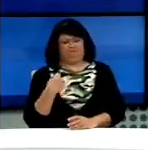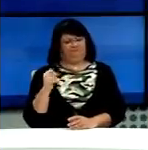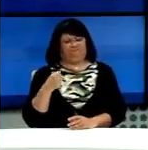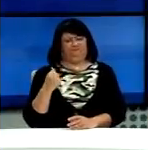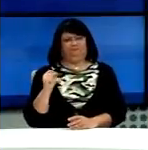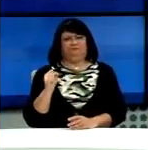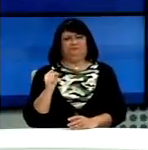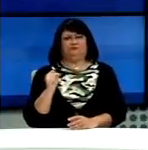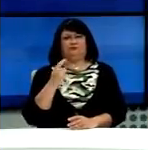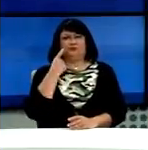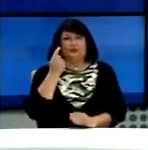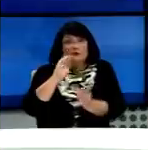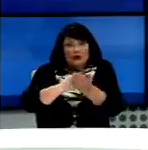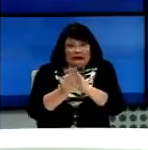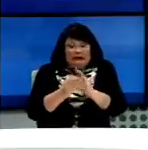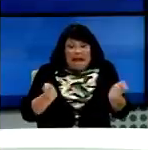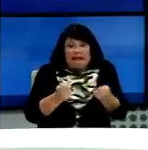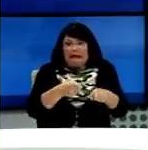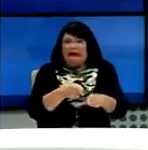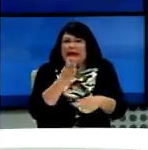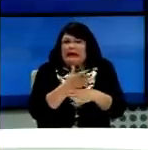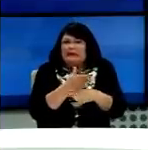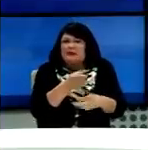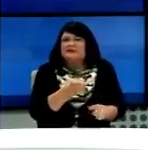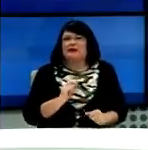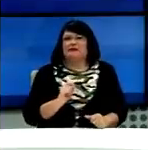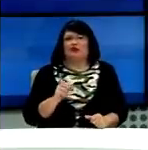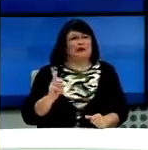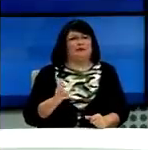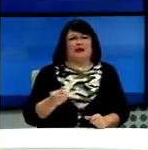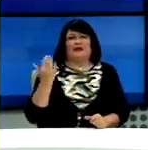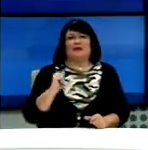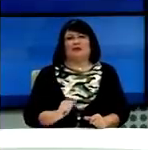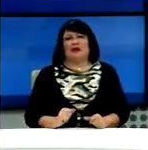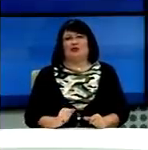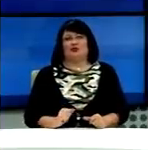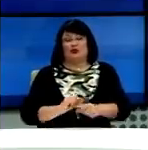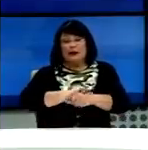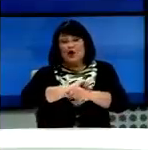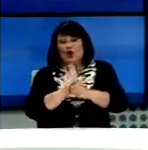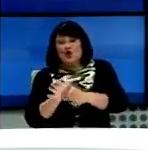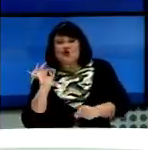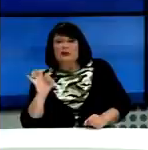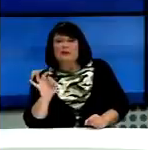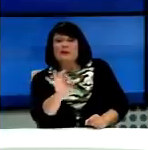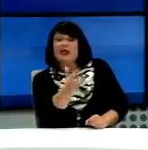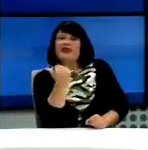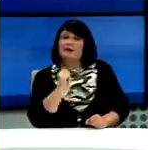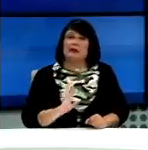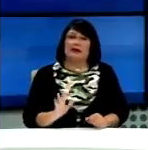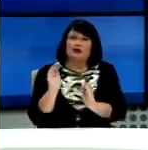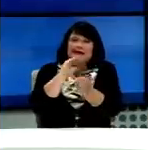ή συνωμοσιολογίας, απόρριψης του κινδύνου απέναντι στην πανδημία.